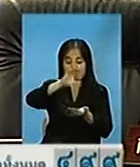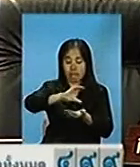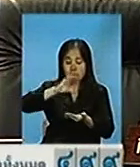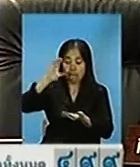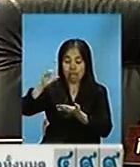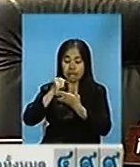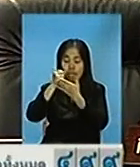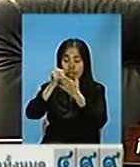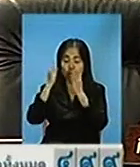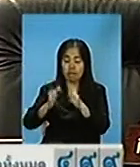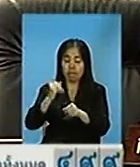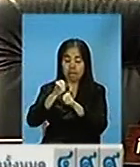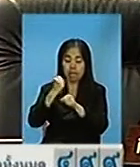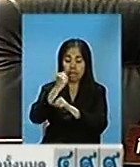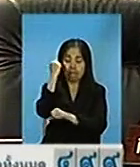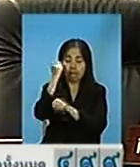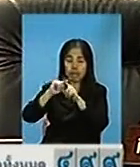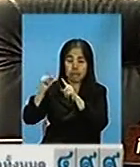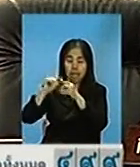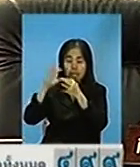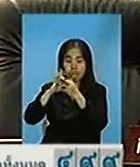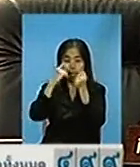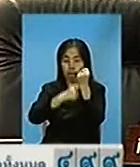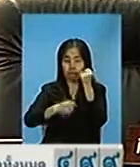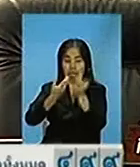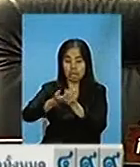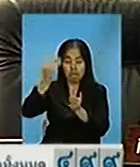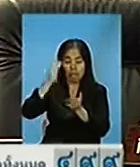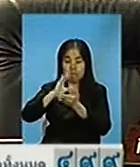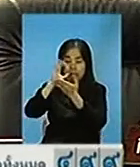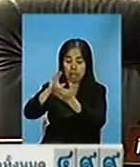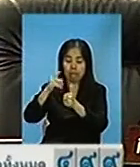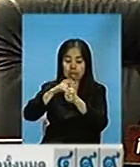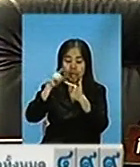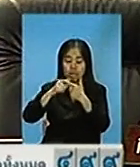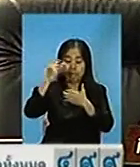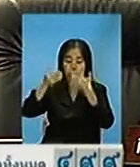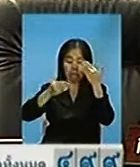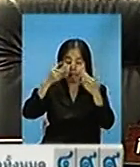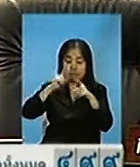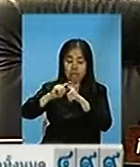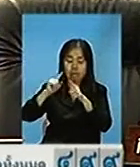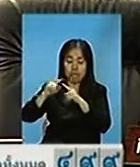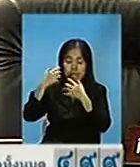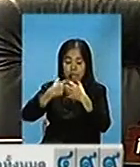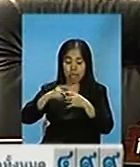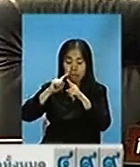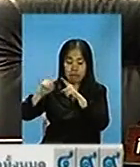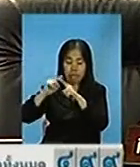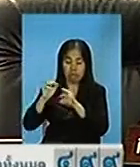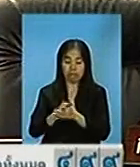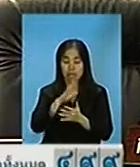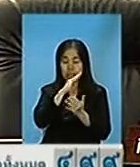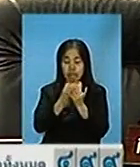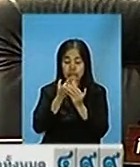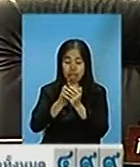ไปช่วยกับผู้ประกอบกิจการยางซึ่งก็คือคนร่ำคนรวยคนที่ประกอบกิจการอุตสาหกรรมทั้งหลายเนี่ยถ้าไม่มีเงินร้อยล้